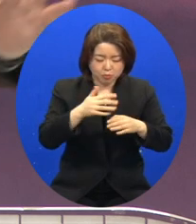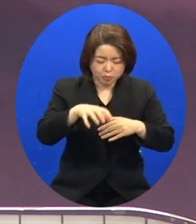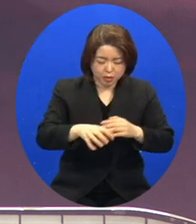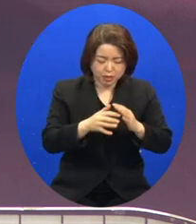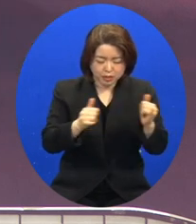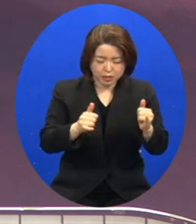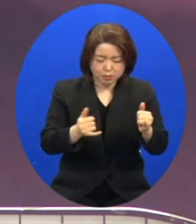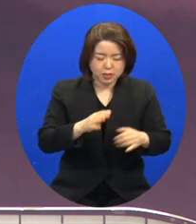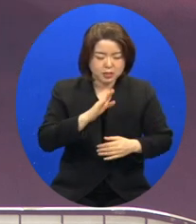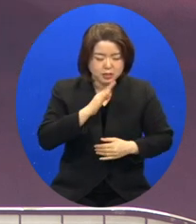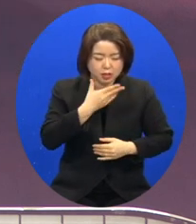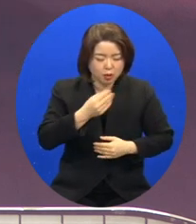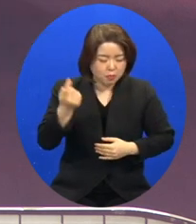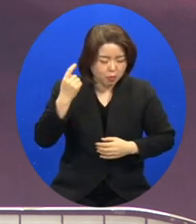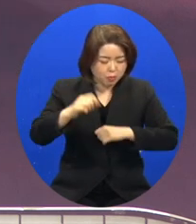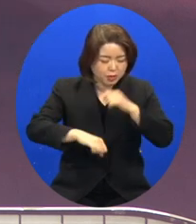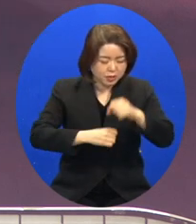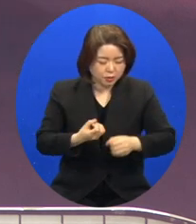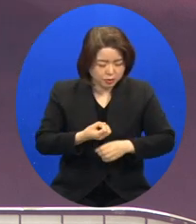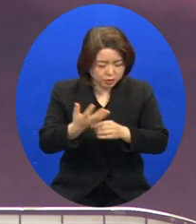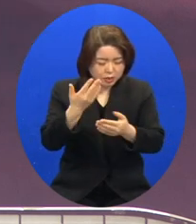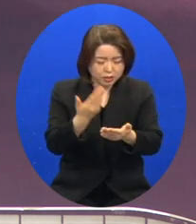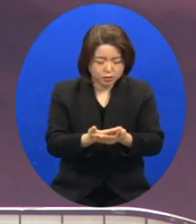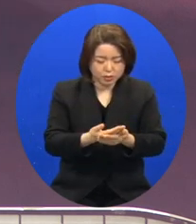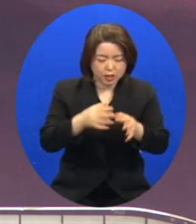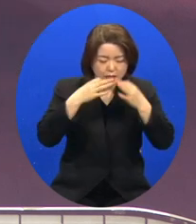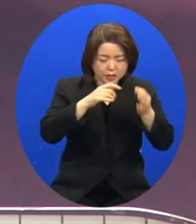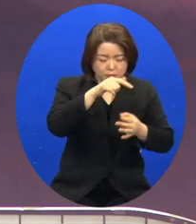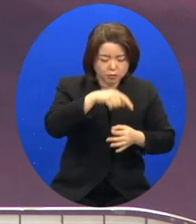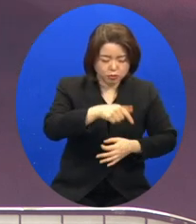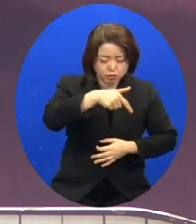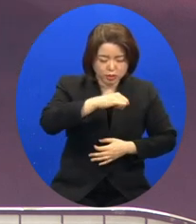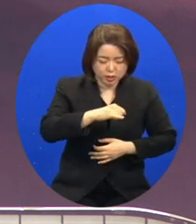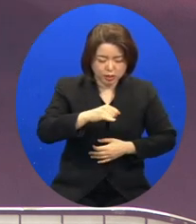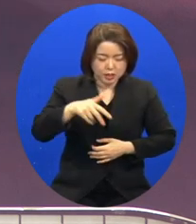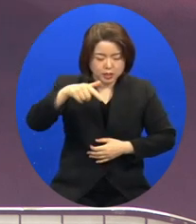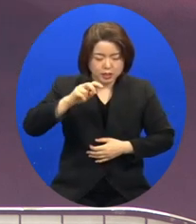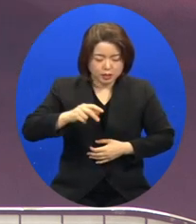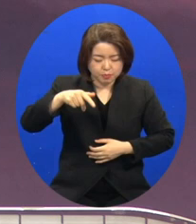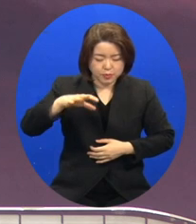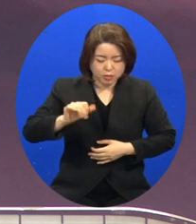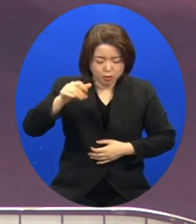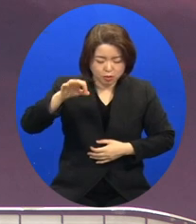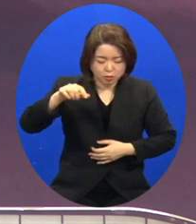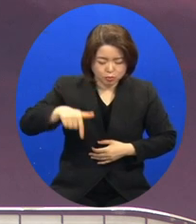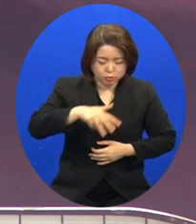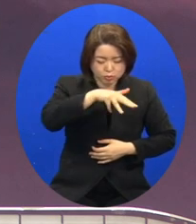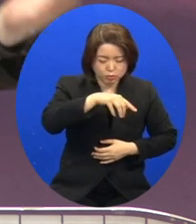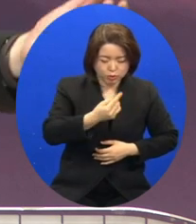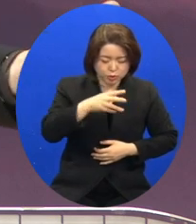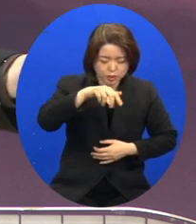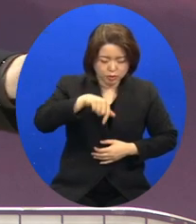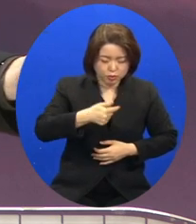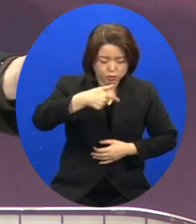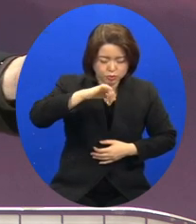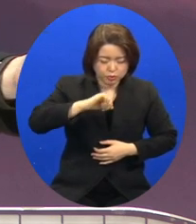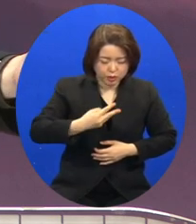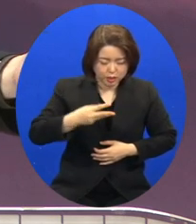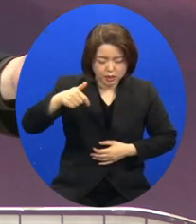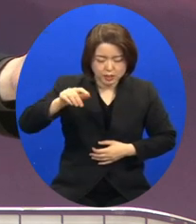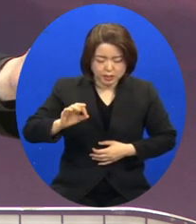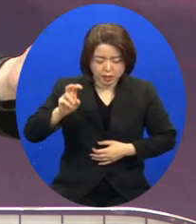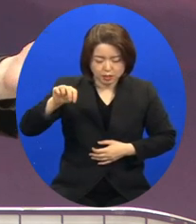복음이 전해지기 원합니다 김국도 목사의 김정국 목사 님 최 측면 선교사님 장문석 집사님이 풀려나게 되기를